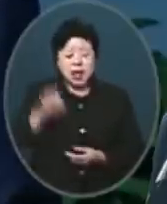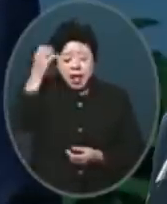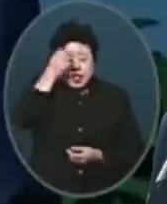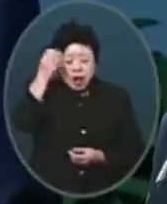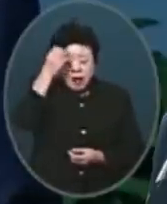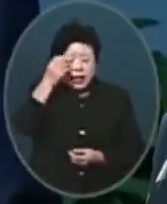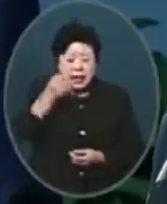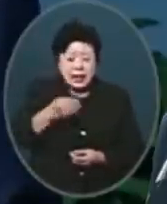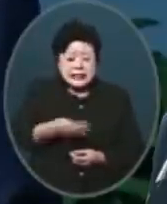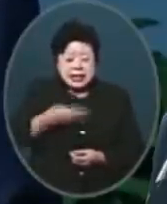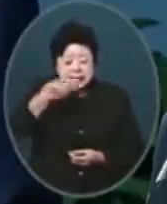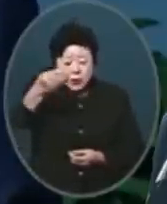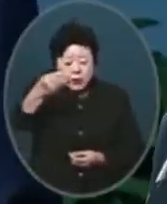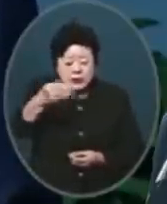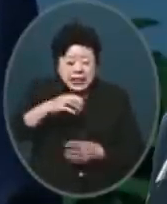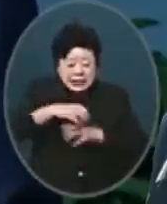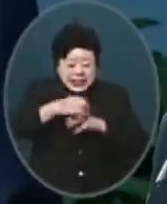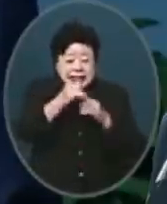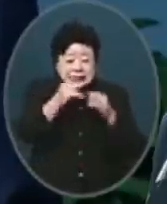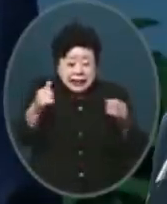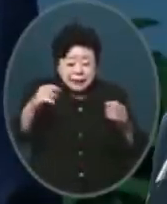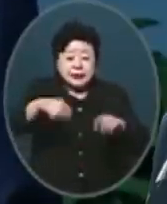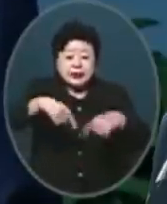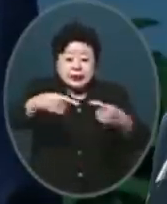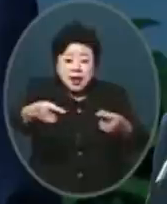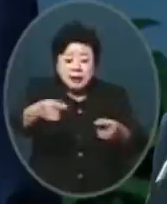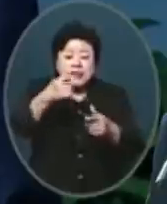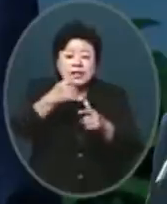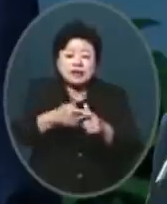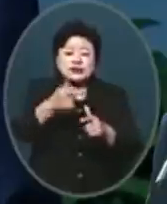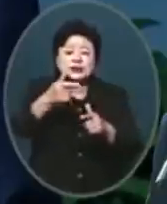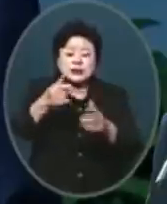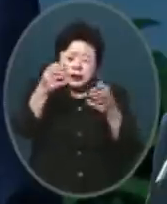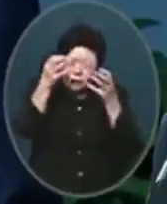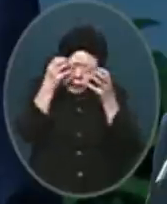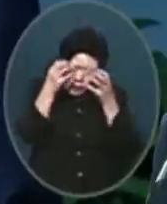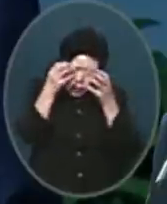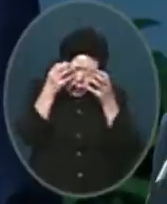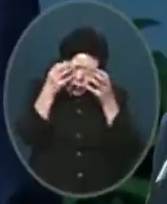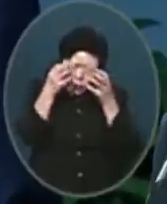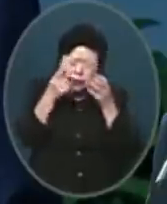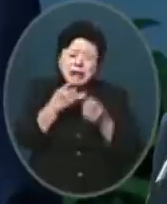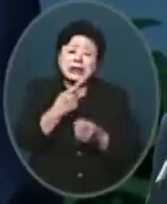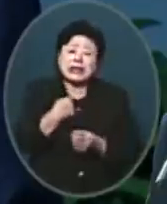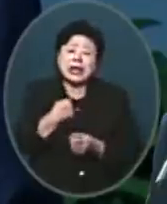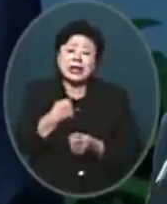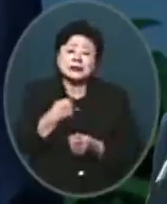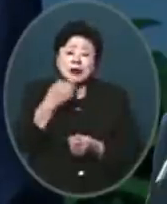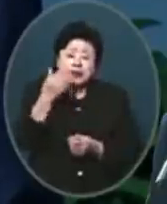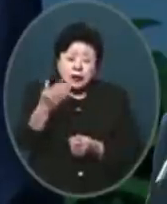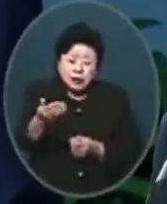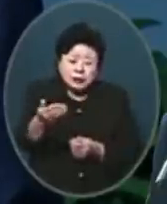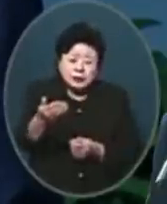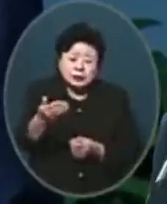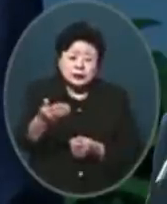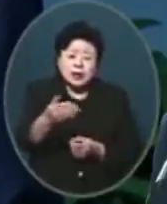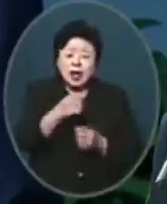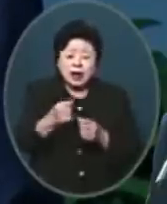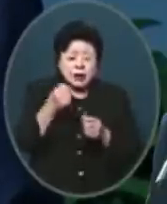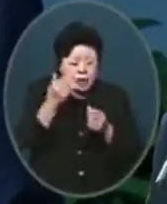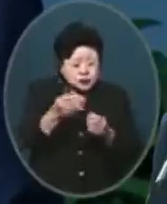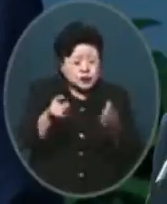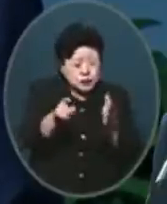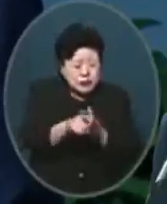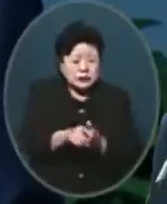영적인 4차원의 세계에 들어간 사람은 예수님이 그 고통을 당한 것은 여러분에게 건강을 주기